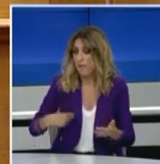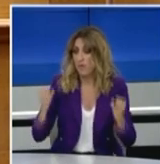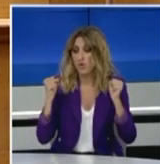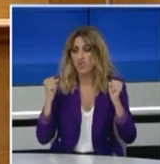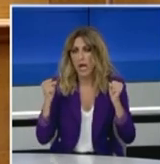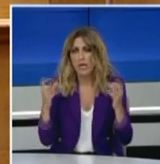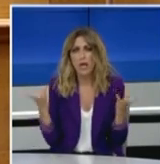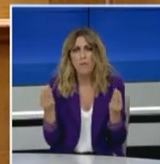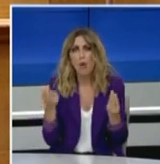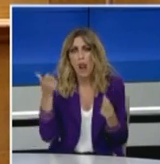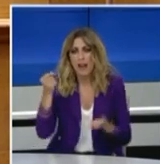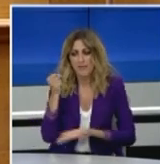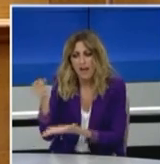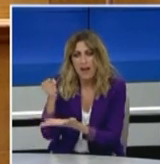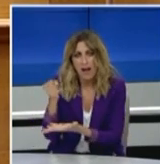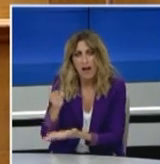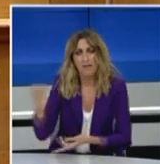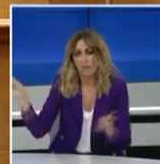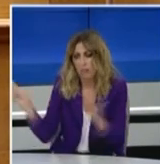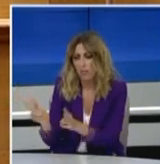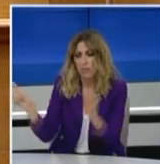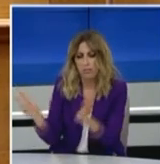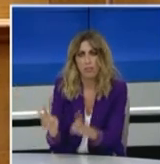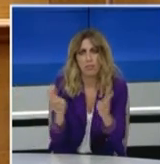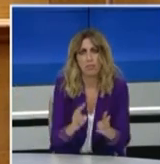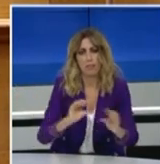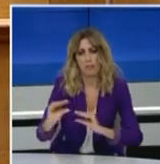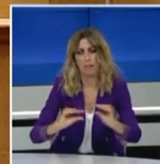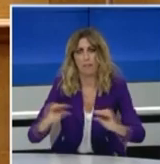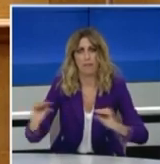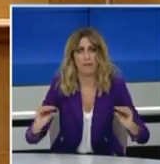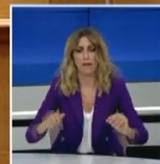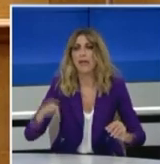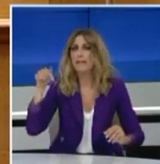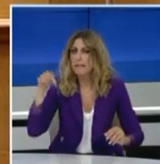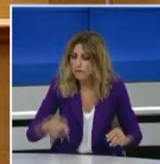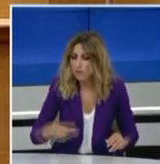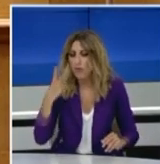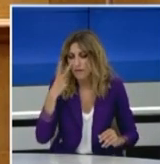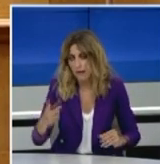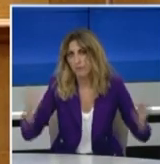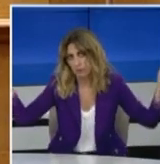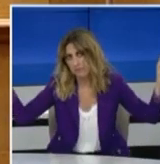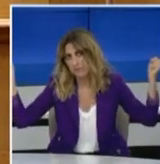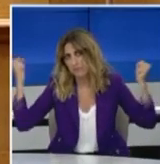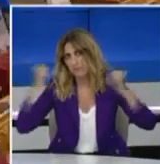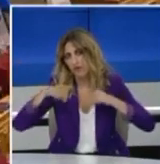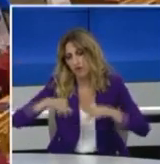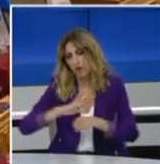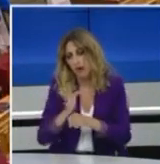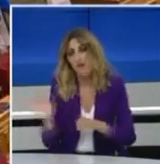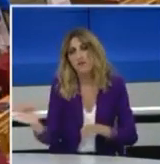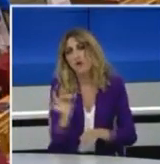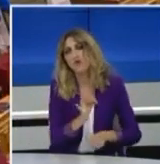της πολιτικής τα βιώνουμε με ιδιαίτερη ένταση σήμερα σε συνθήκες πανδημίας, κατά